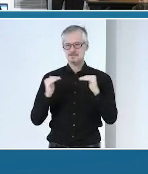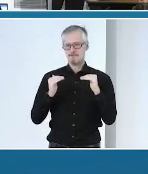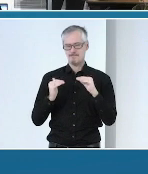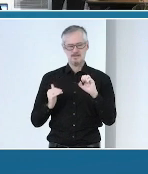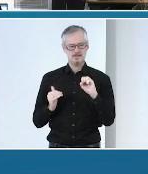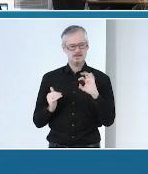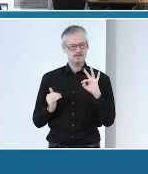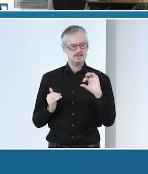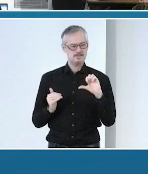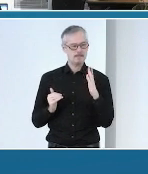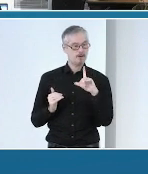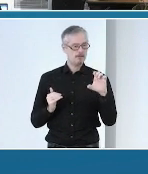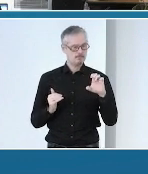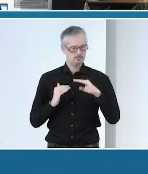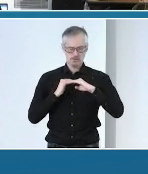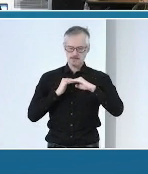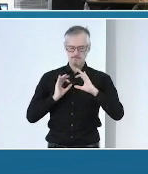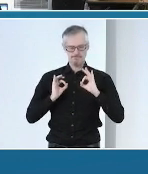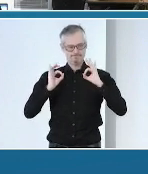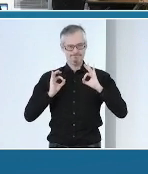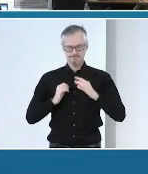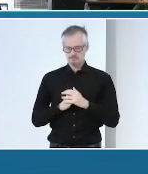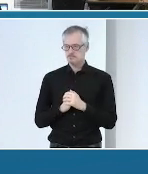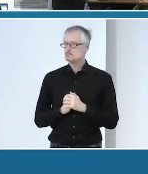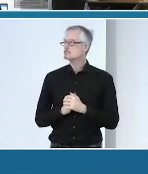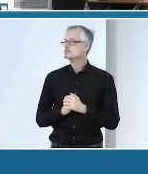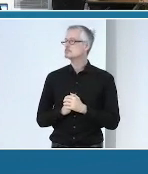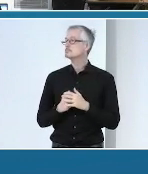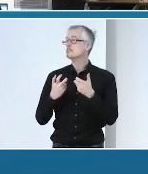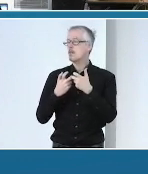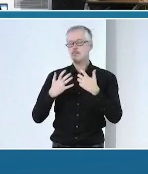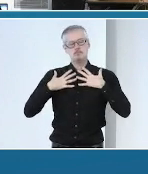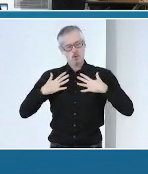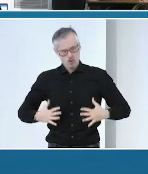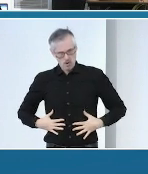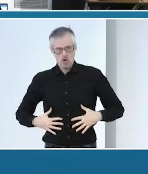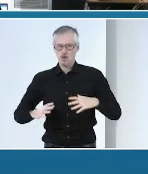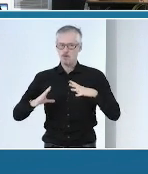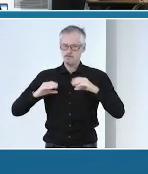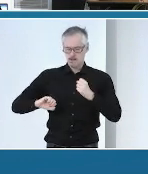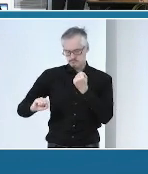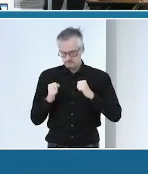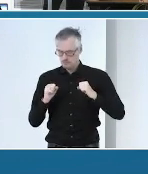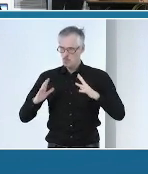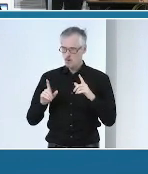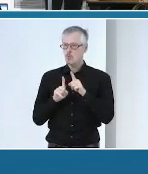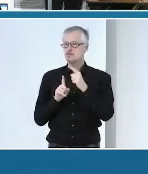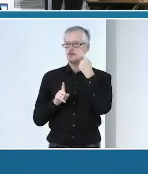Alors, c'est par l'intermédiaire, donc là, en ce qui concerne la posture et le regard, c'est évidemment les zones